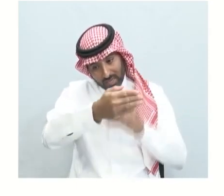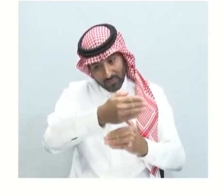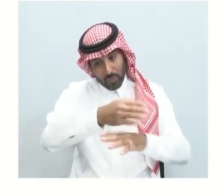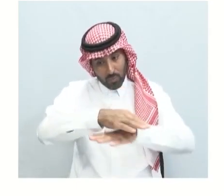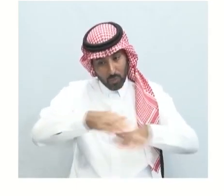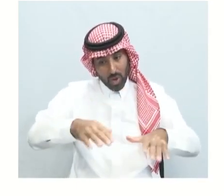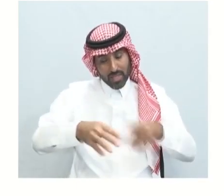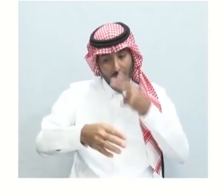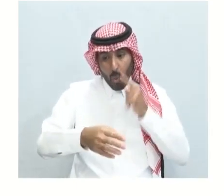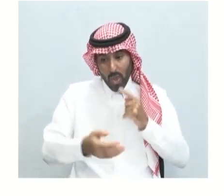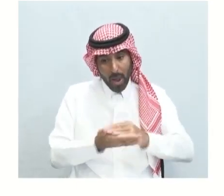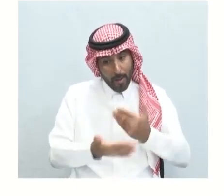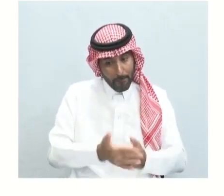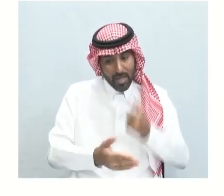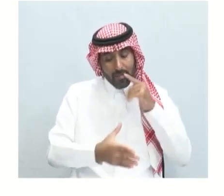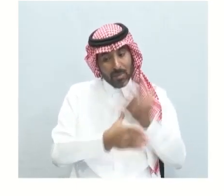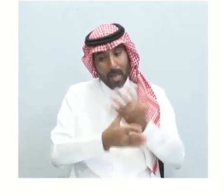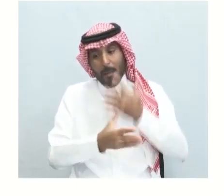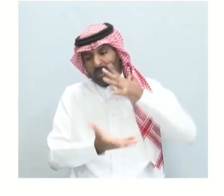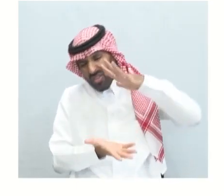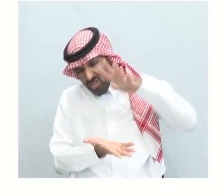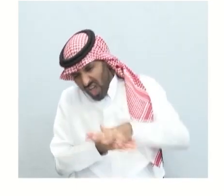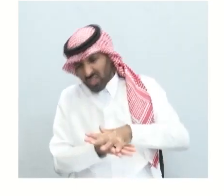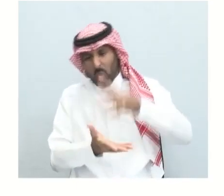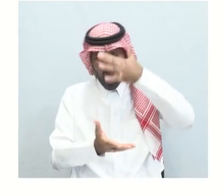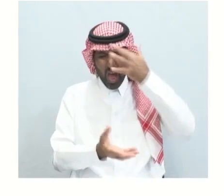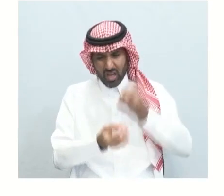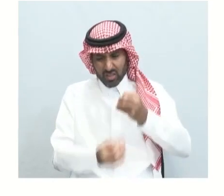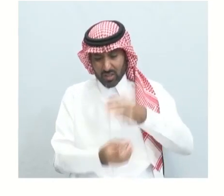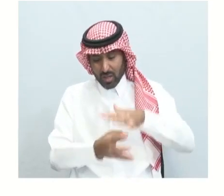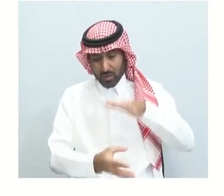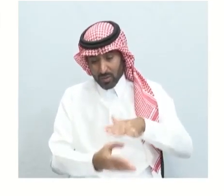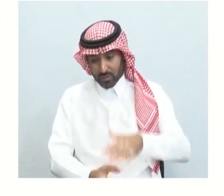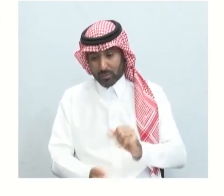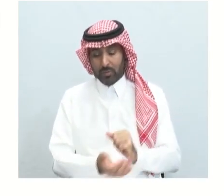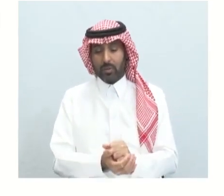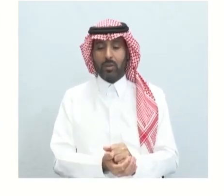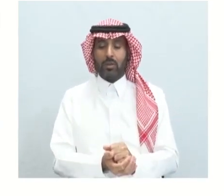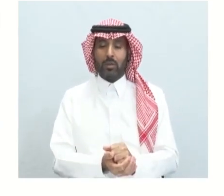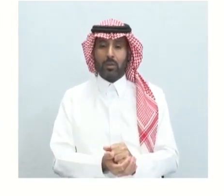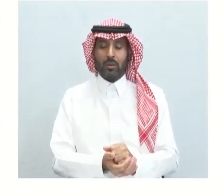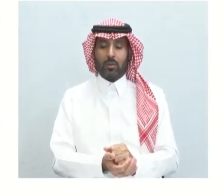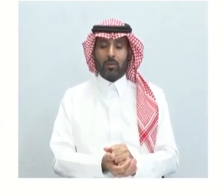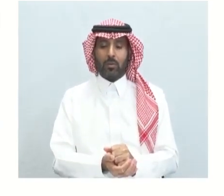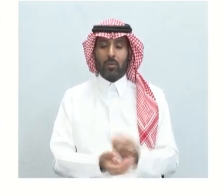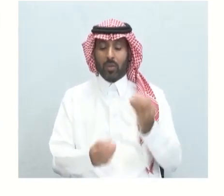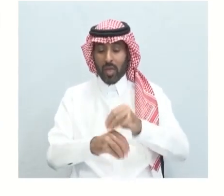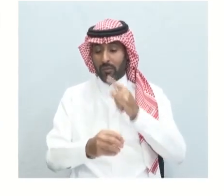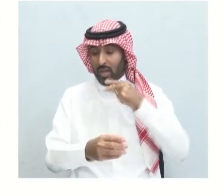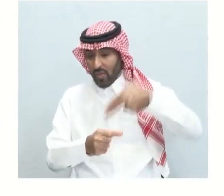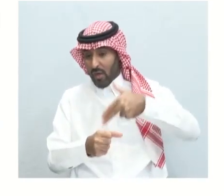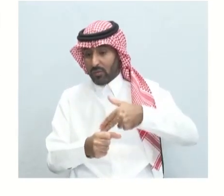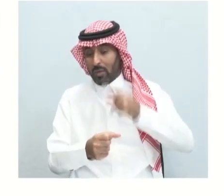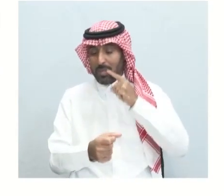بالمواد العضويه وذلك بفعل الضغط والحراره الواقعين على الرواسب المطموره اضافه الى